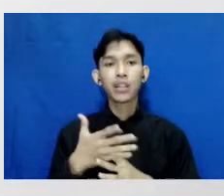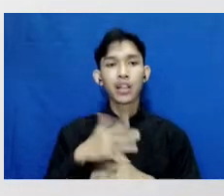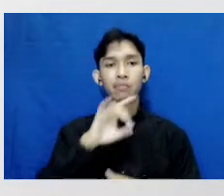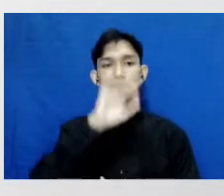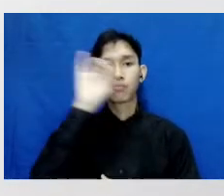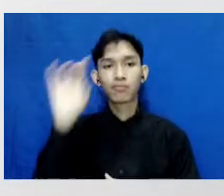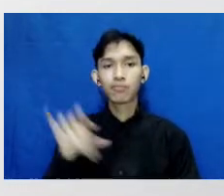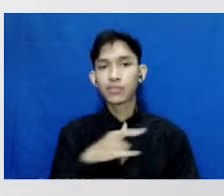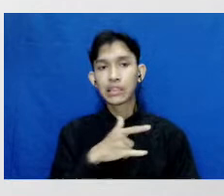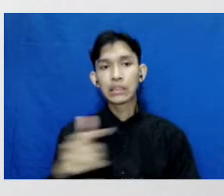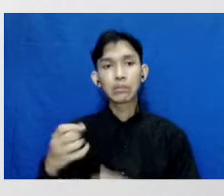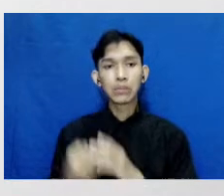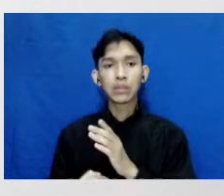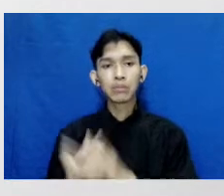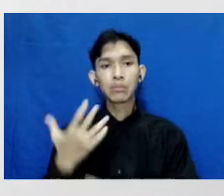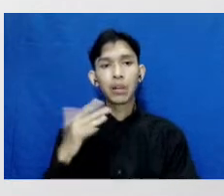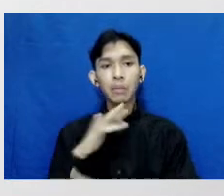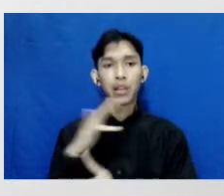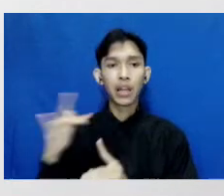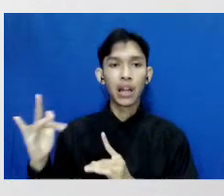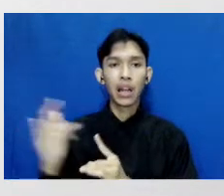terus berkembang di masyarakat, sehingga